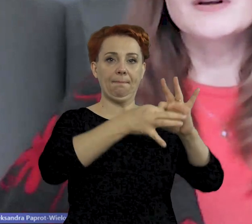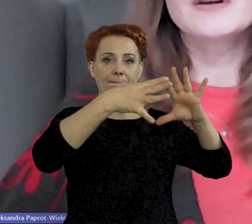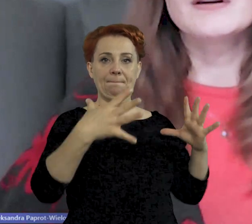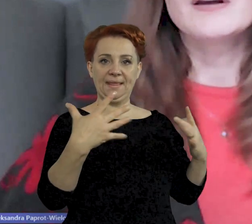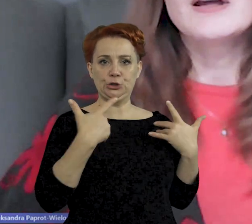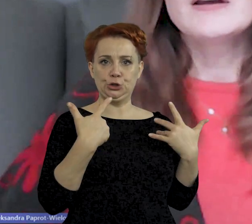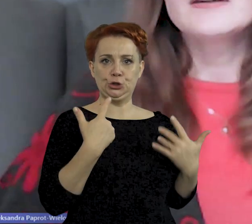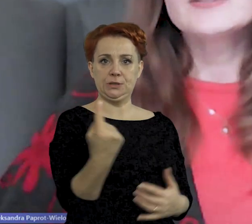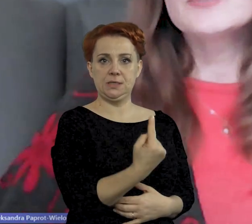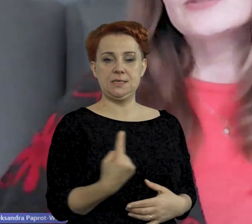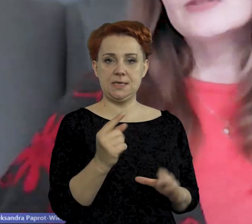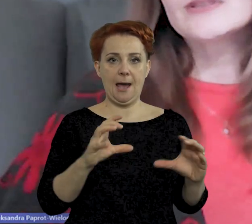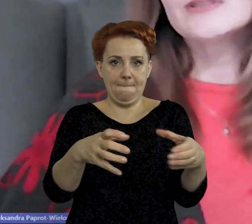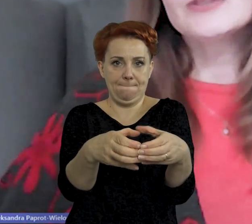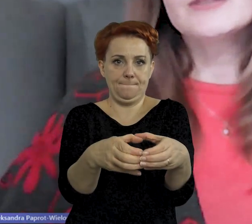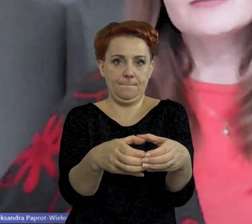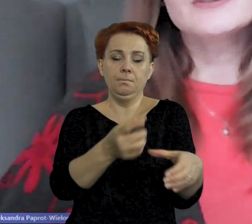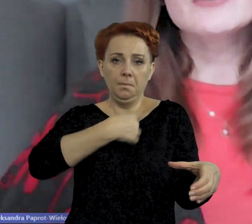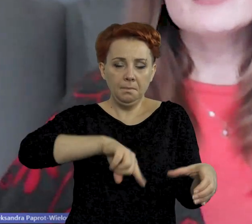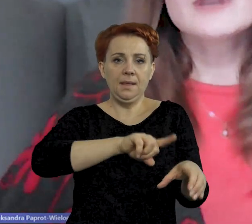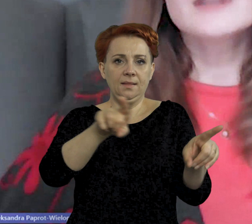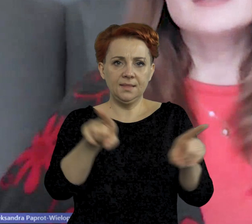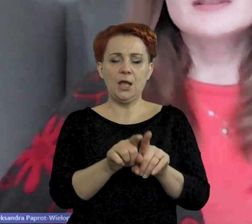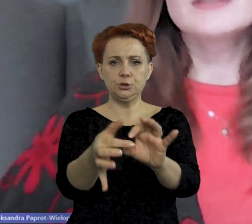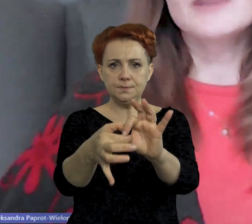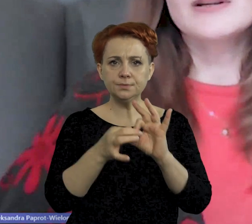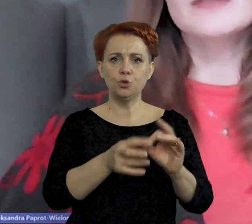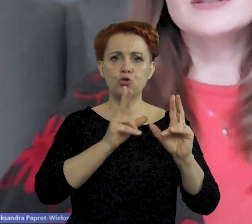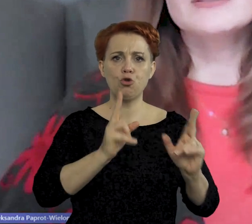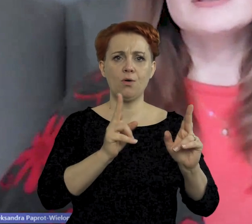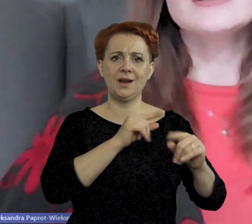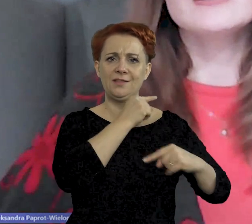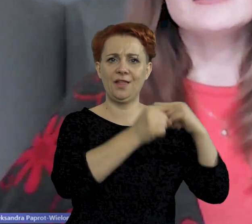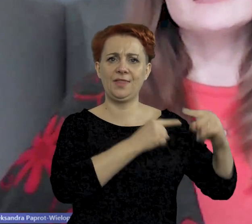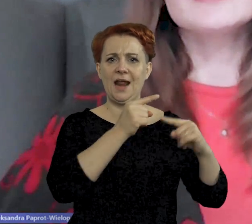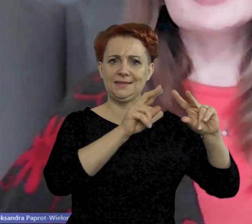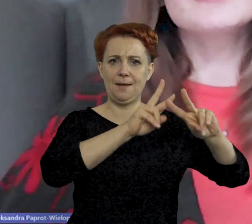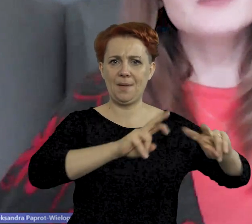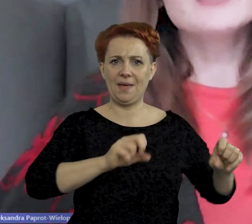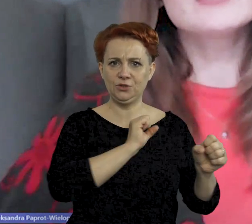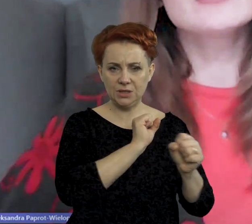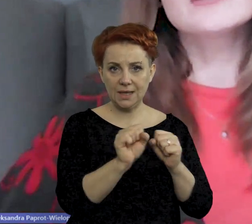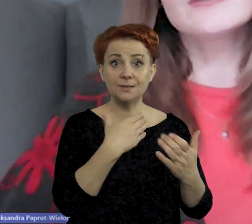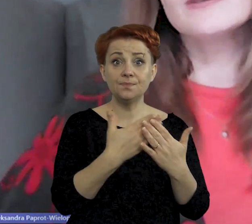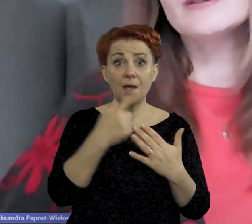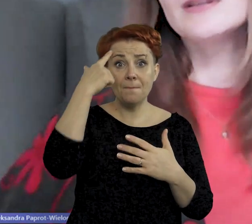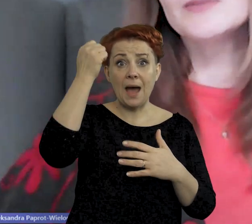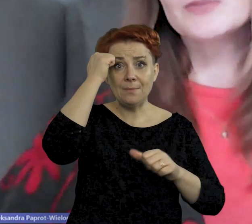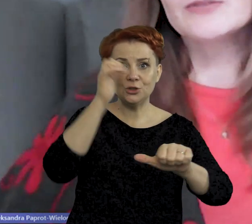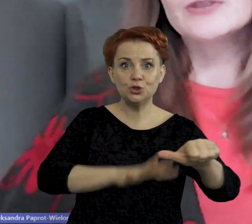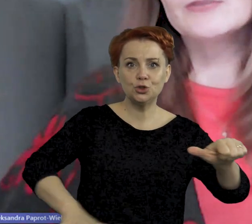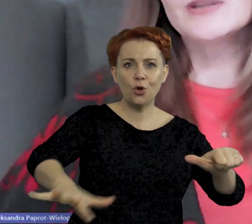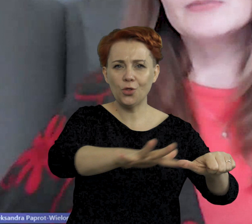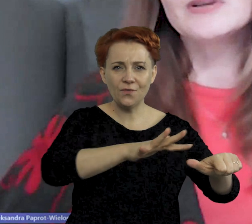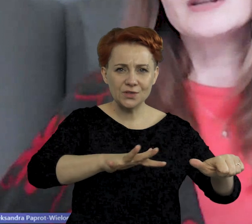oderwaniu. Jesteśmy też osadzeni, myślę, w konkretnej tradycji badawczej i też pamięć środowiskowa jest dla